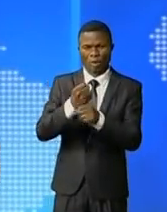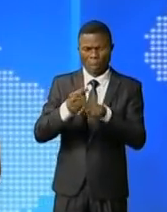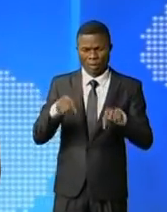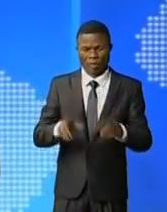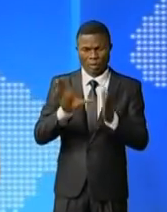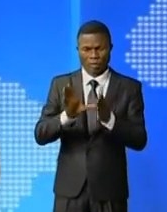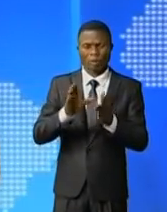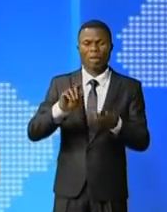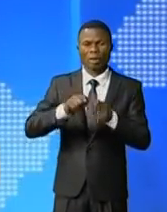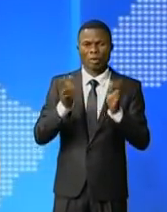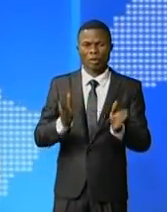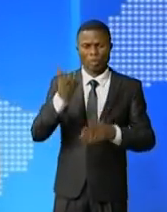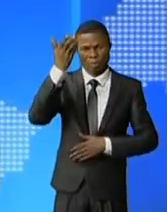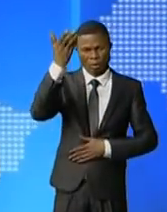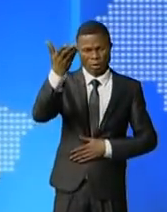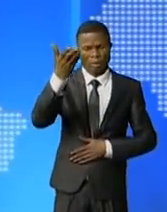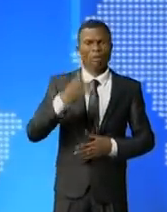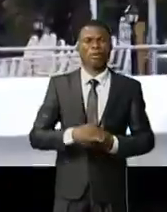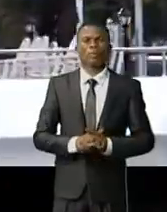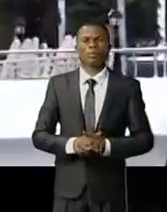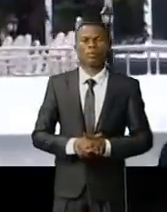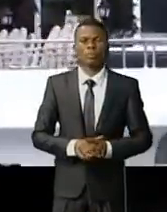Images et commentaires de la presse présidentielle.